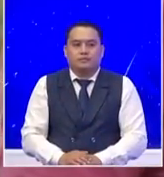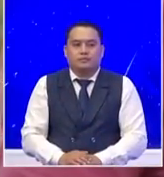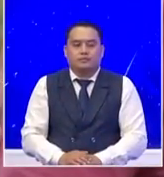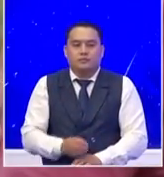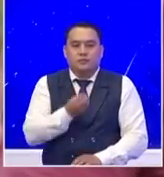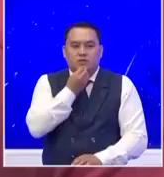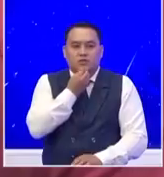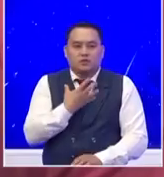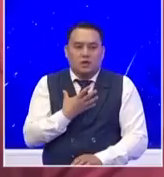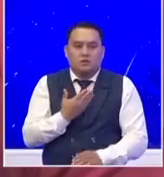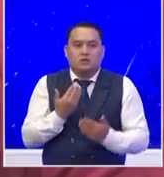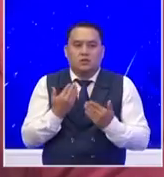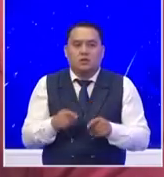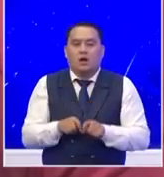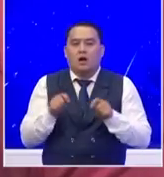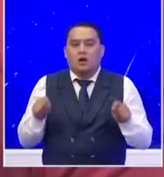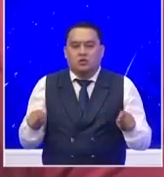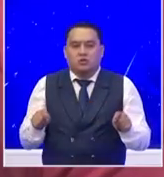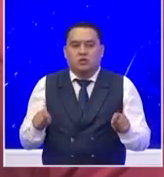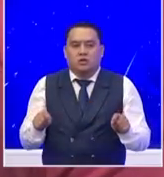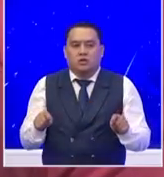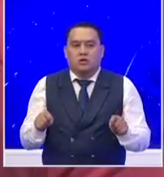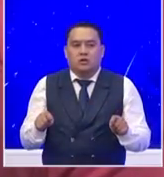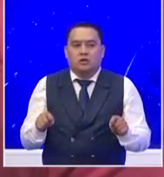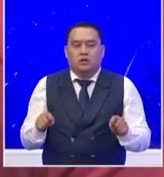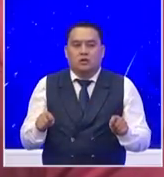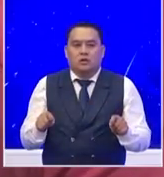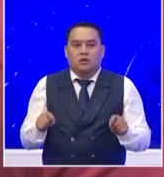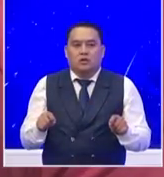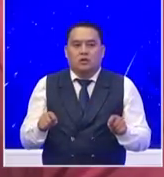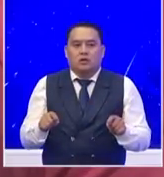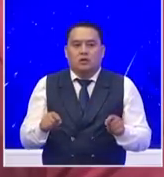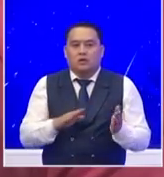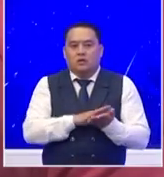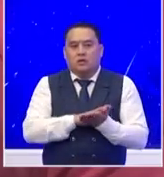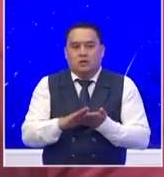Жақсы. Енді ашылдық. Тегерлерге таза ұстау.